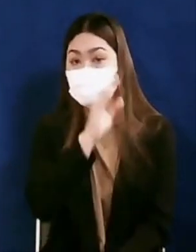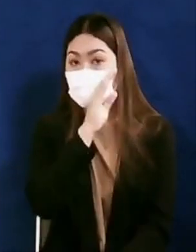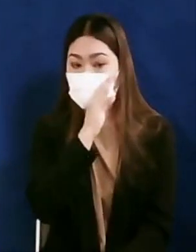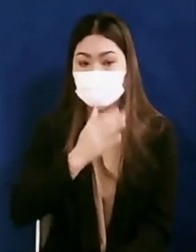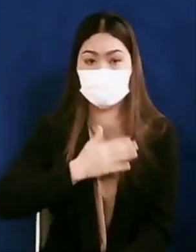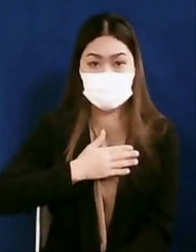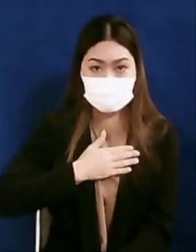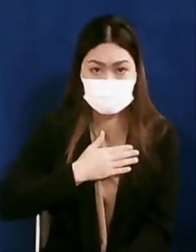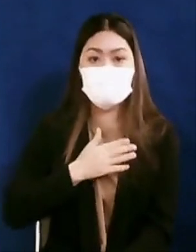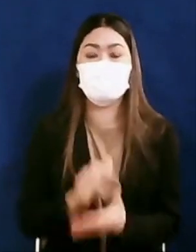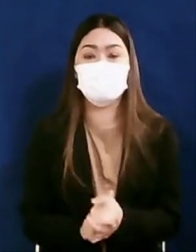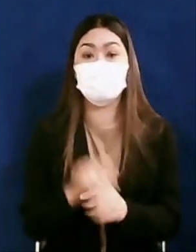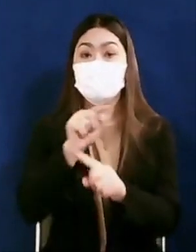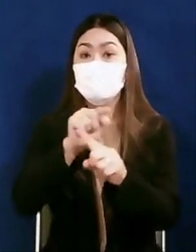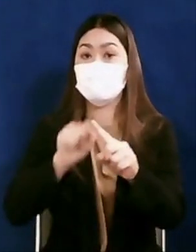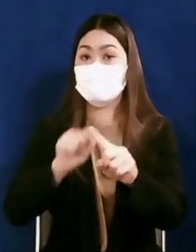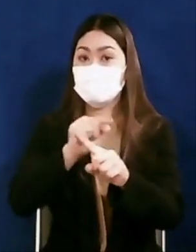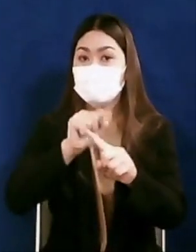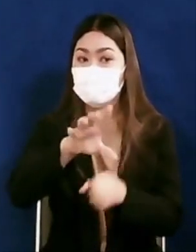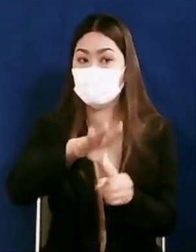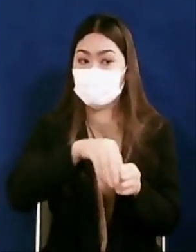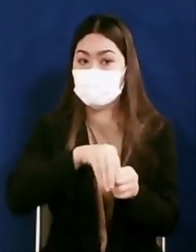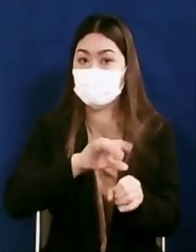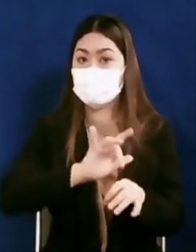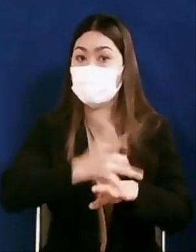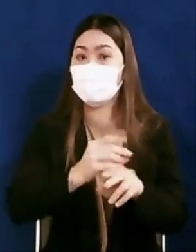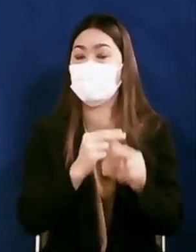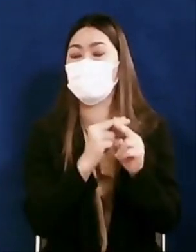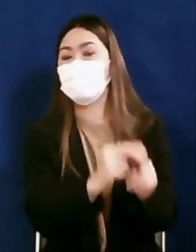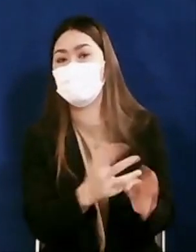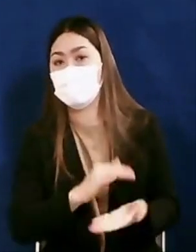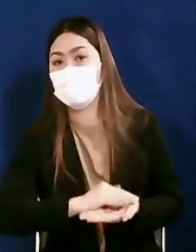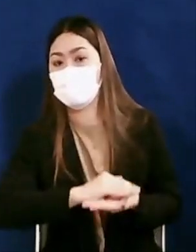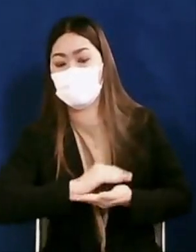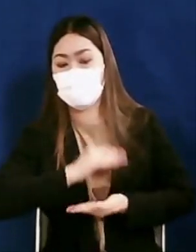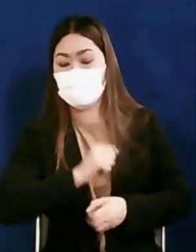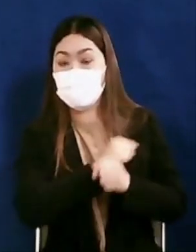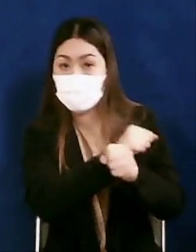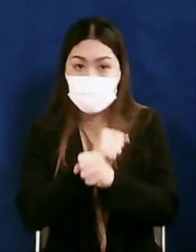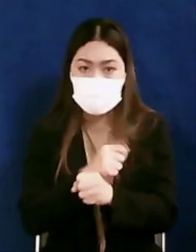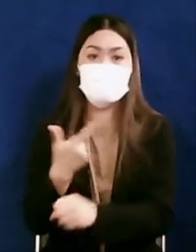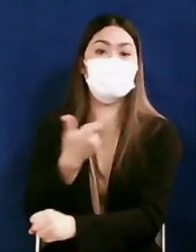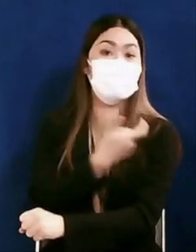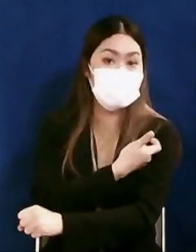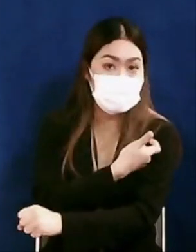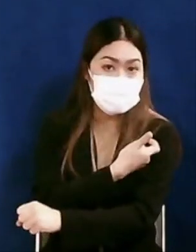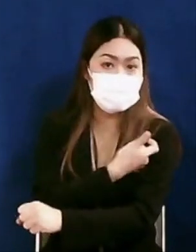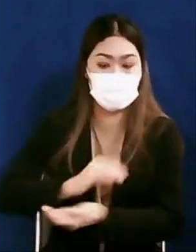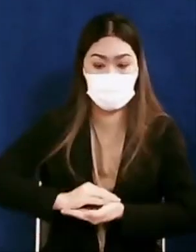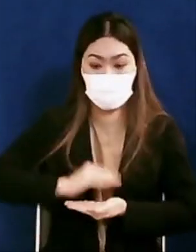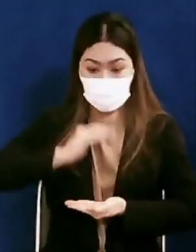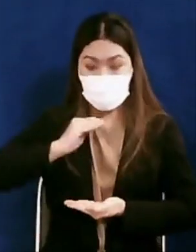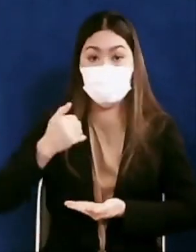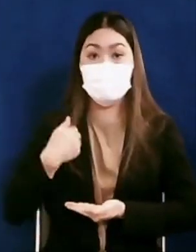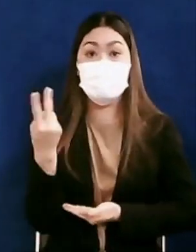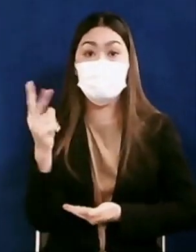เอานะครับเปอร์เซ็นต์ของการติดเชื้อโดยธรรมชาตินะครับเปอร์เซ็นต์ของการฉีดวัคซีนและภูมิขึ้น